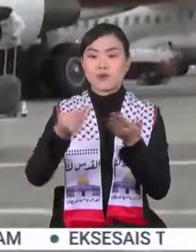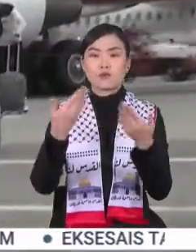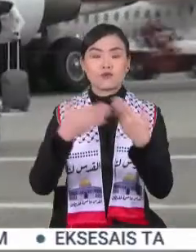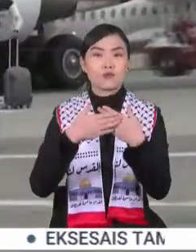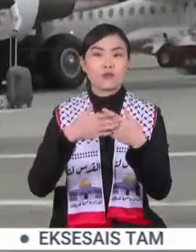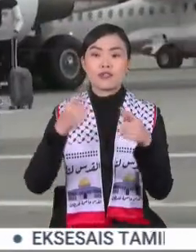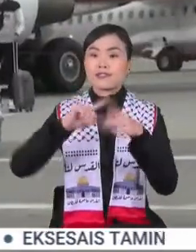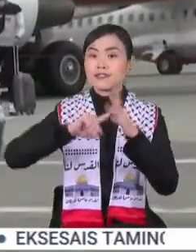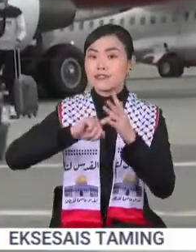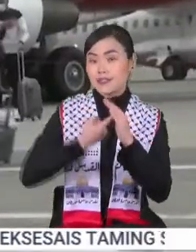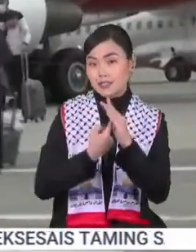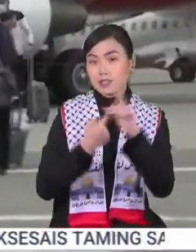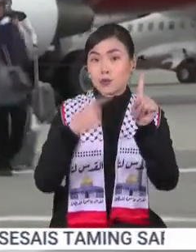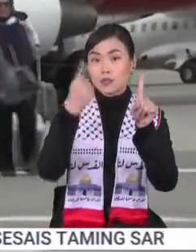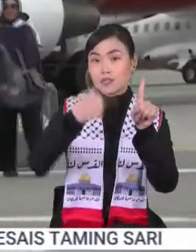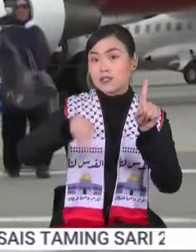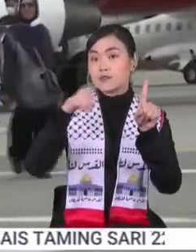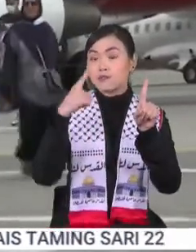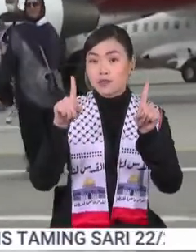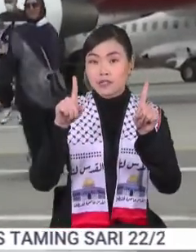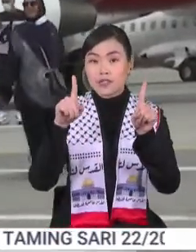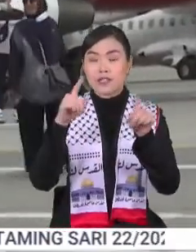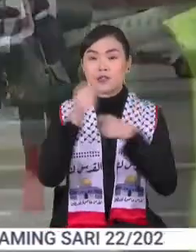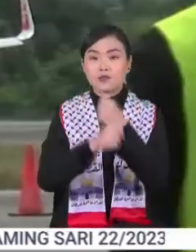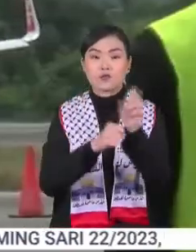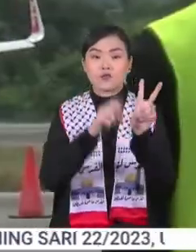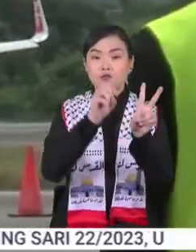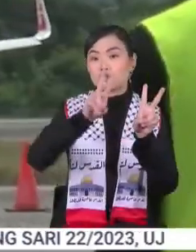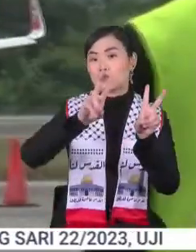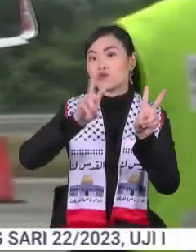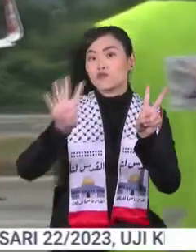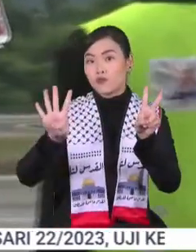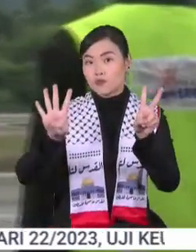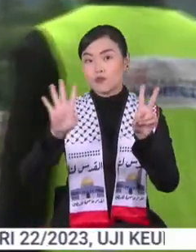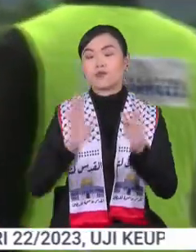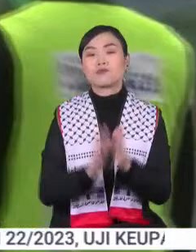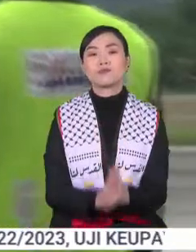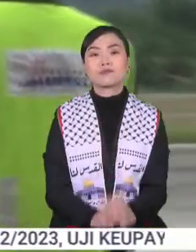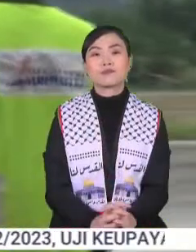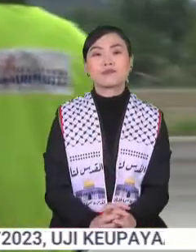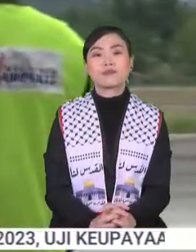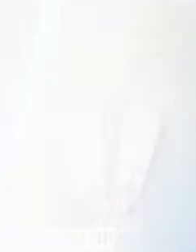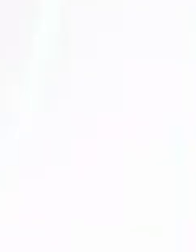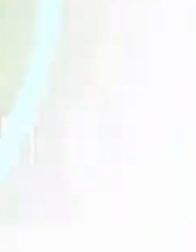kepada 1 Januari 2024 pukul 121 tengah